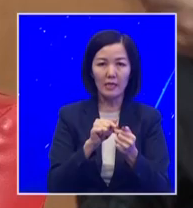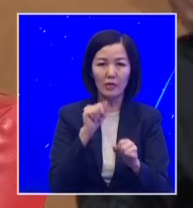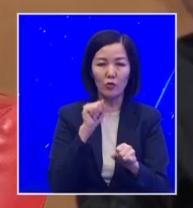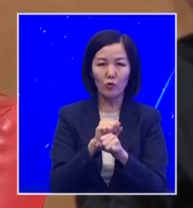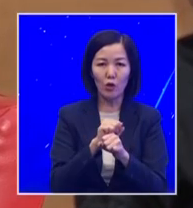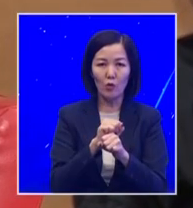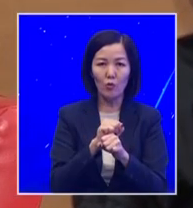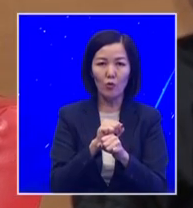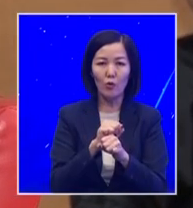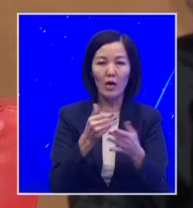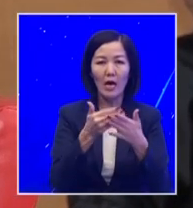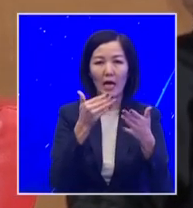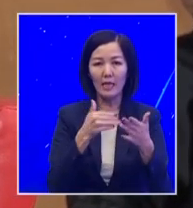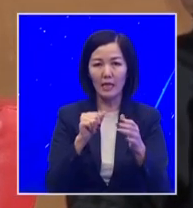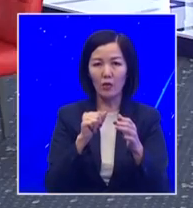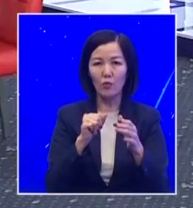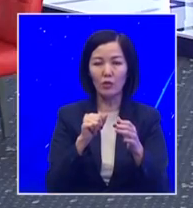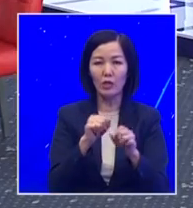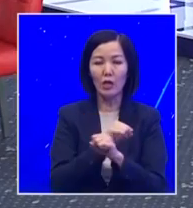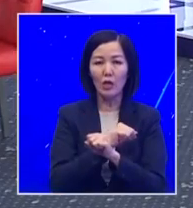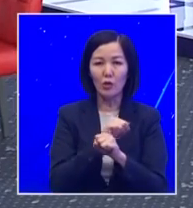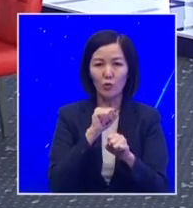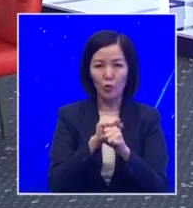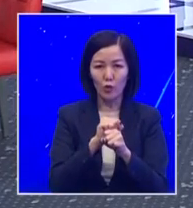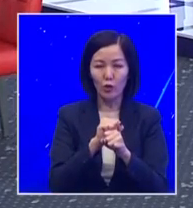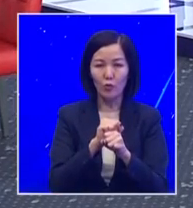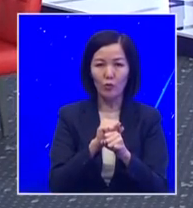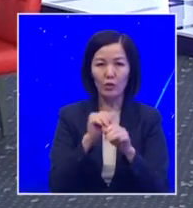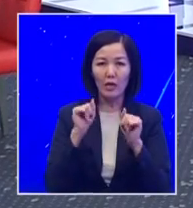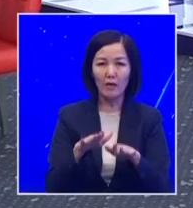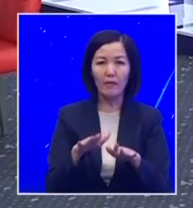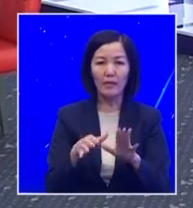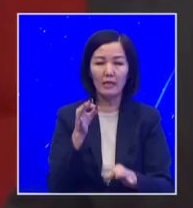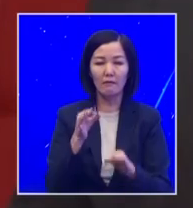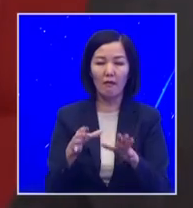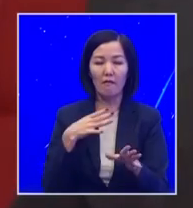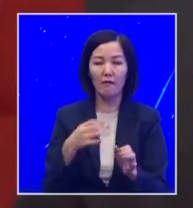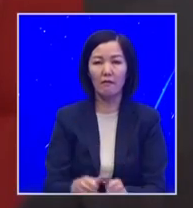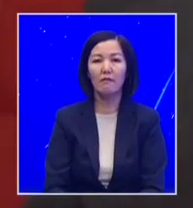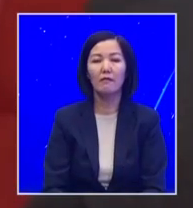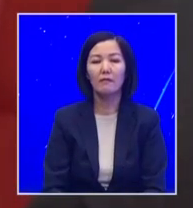жемқорлыққа қарсы тосқауыл қою, оның алдын алу мен жолын кесу бойынша қабылданған шараларды талқылаған.